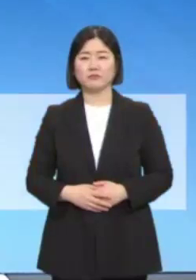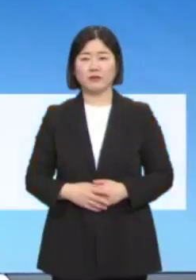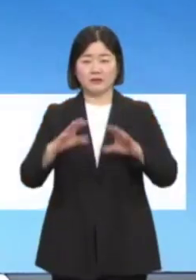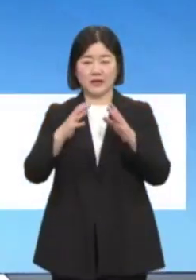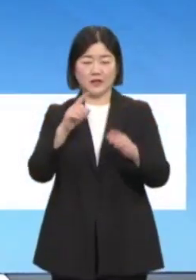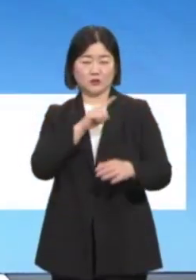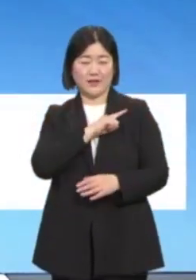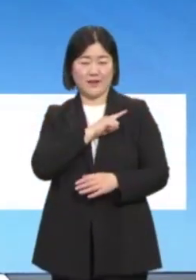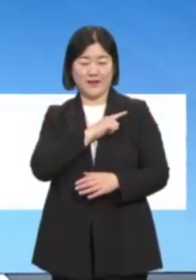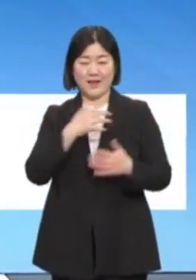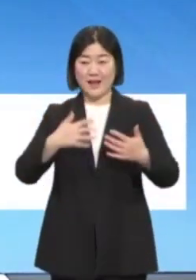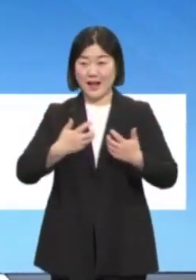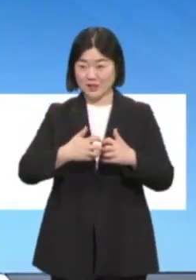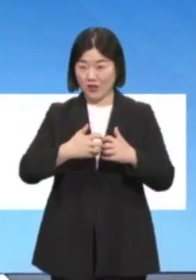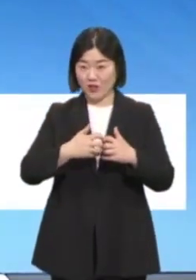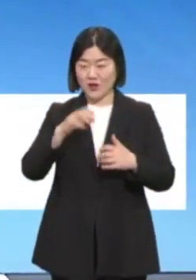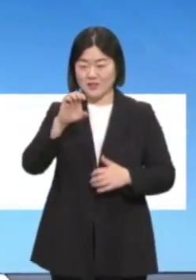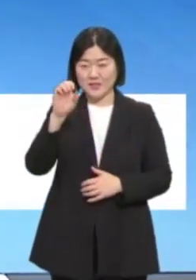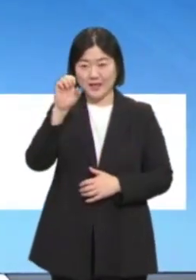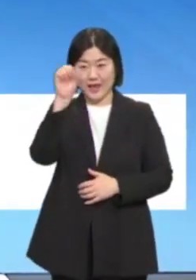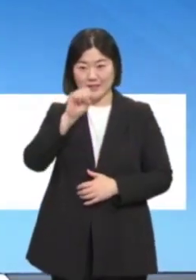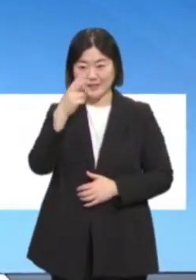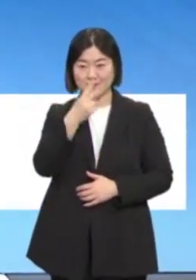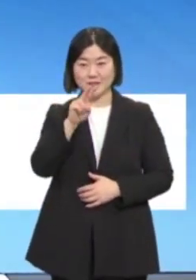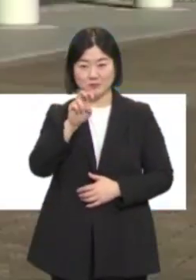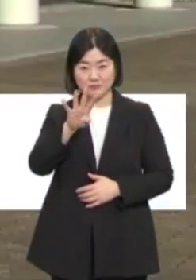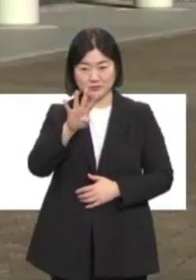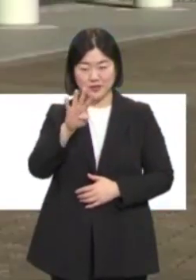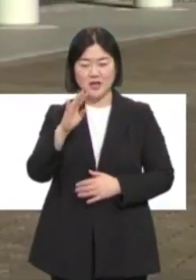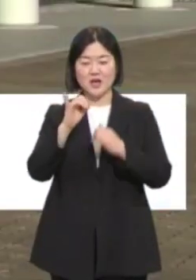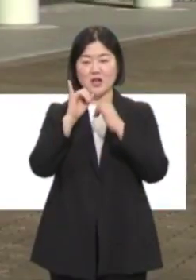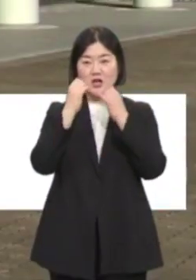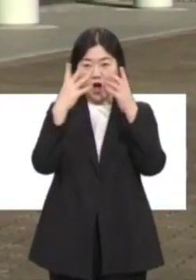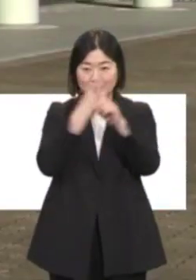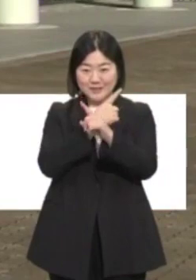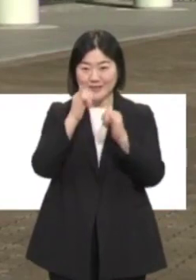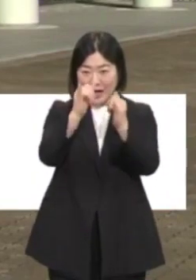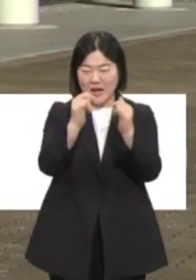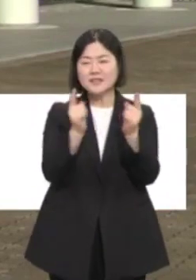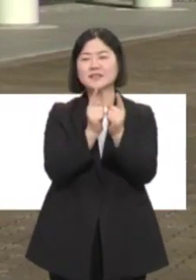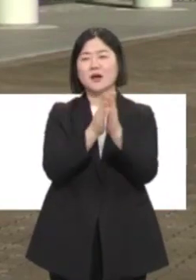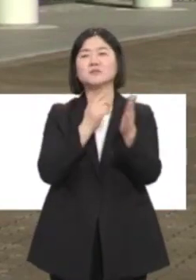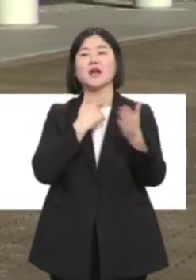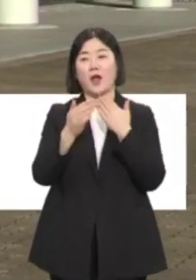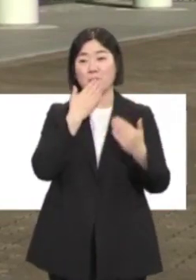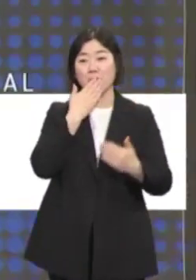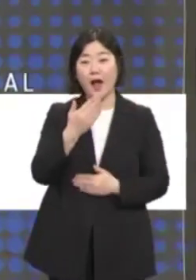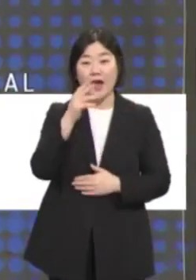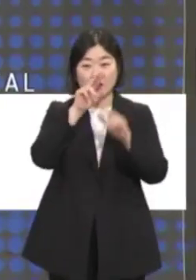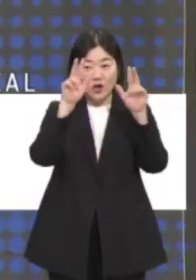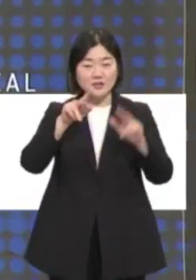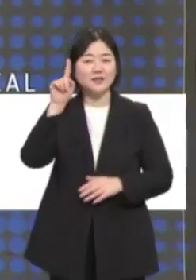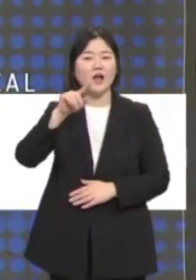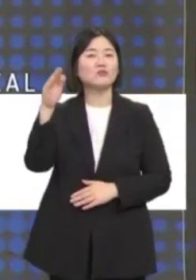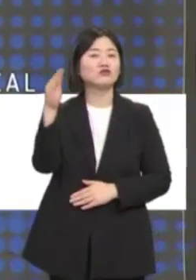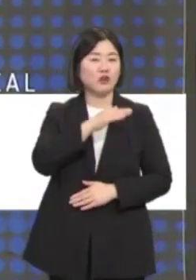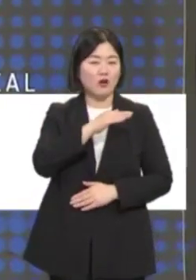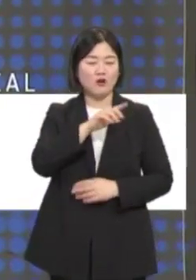세계 최대 가전정보 기술 전시회 CES 2024에서 혁신상을 수상한 제품들을 직접 체험해 볼 수 있는 전시가 내일부터